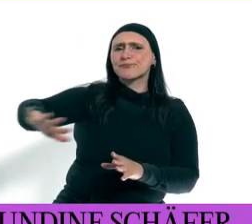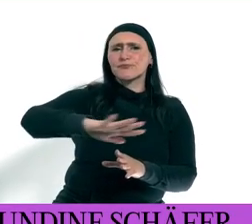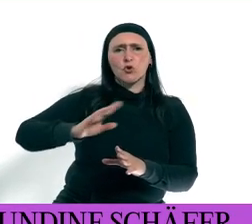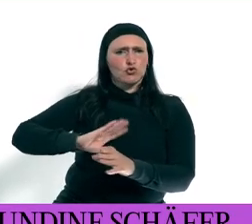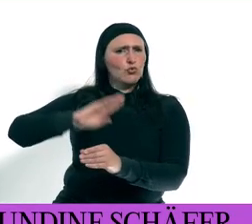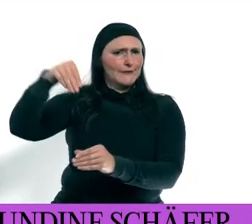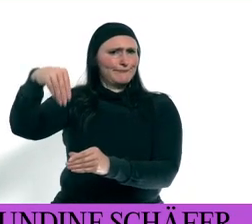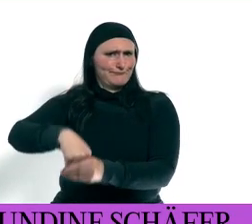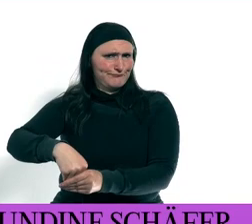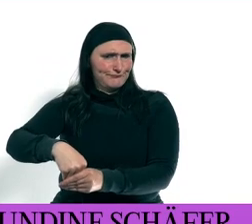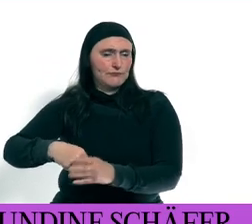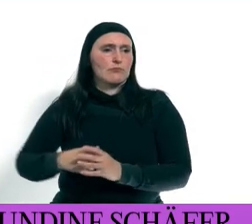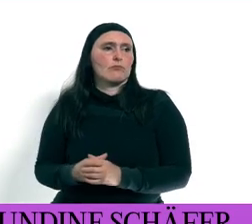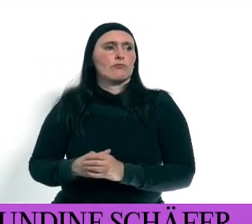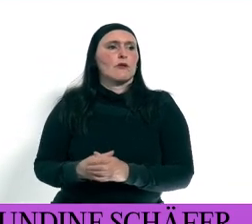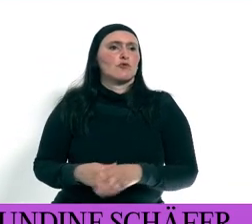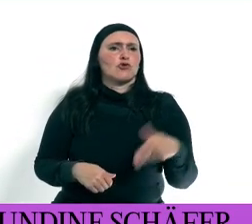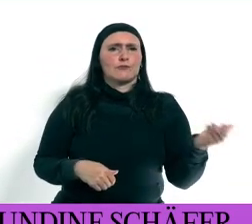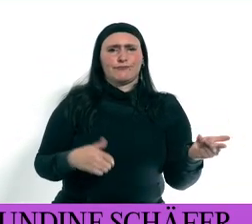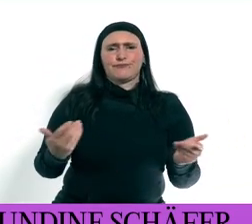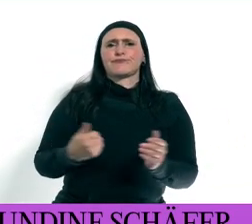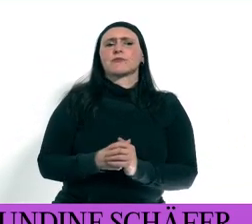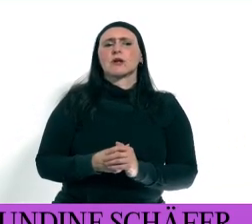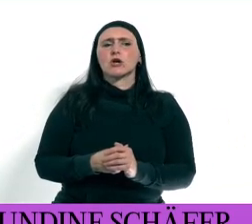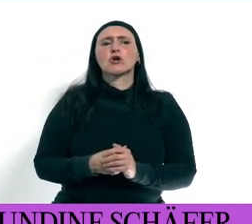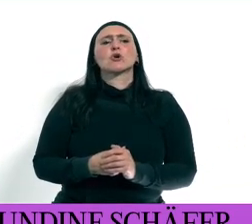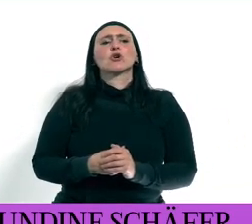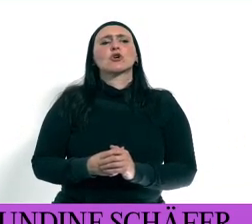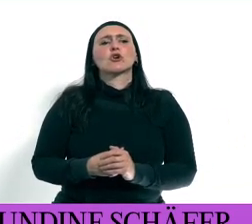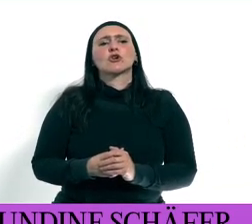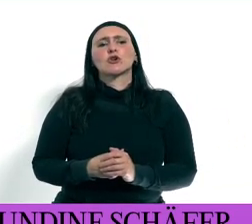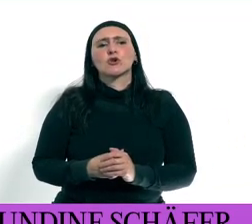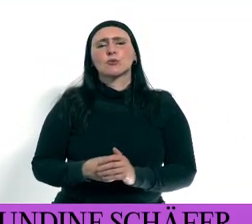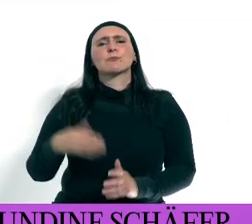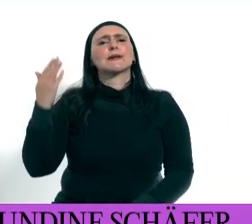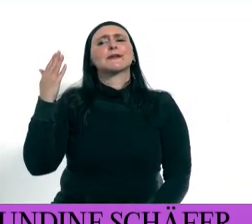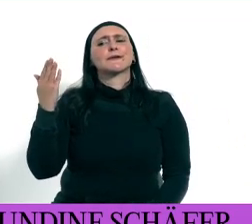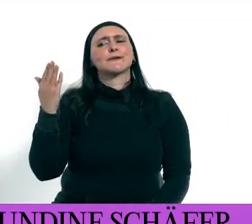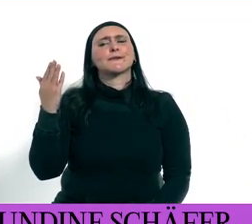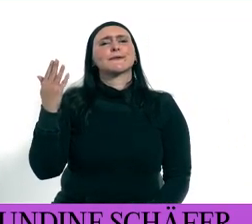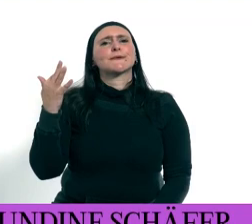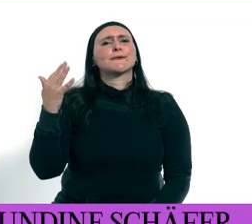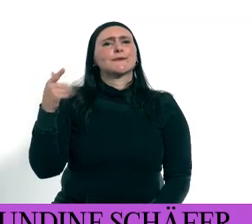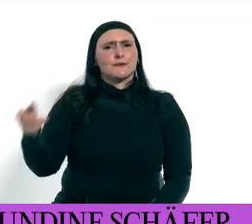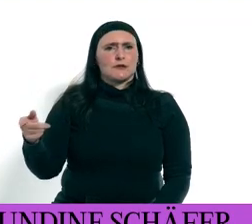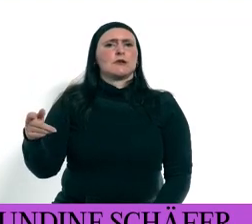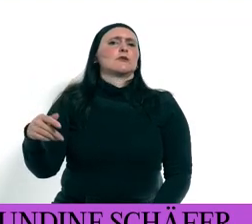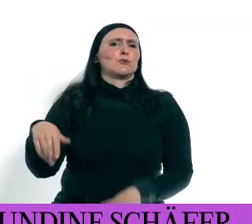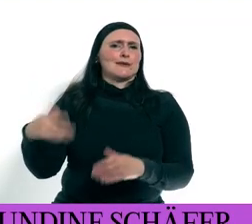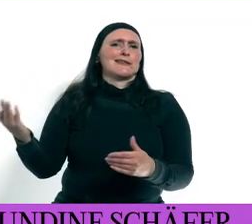maybe, and you were hinting a little bit at the project that ZKU... Ihr habt ja jetzt schon einiges